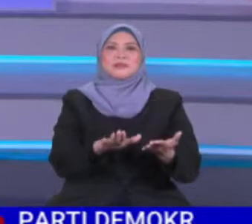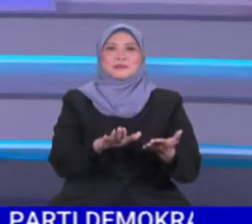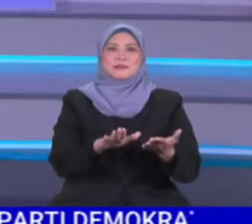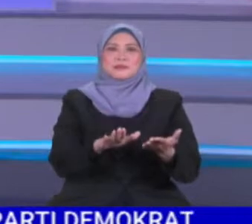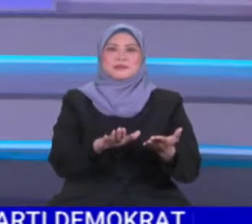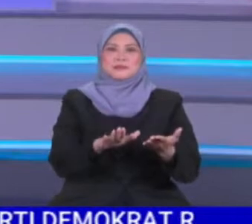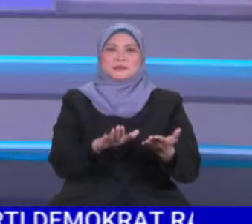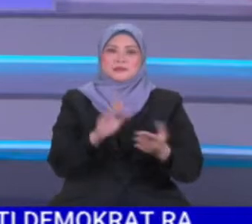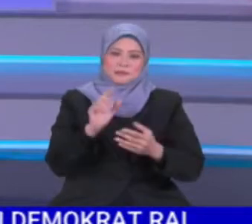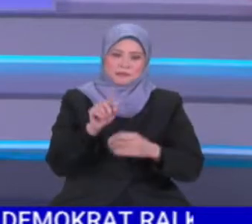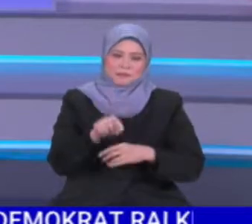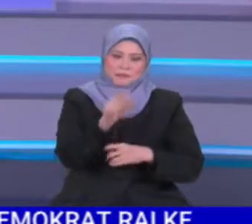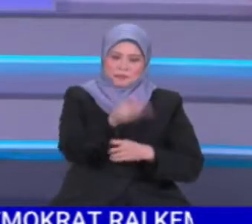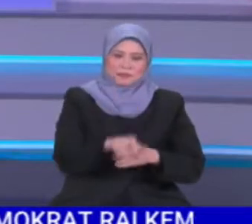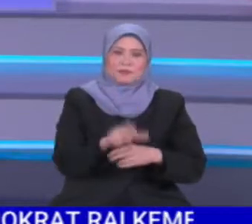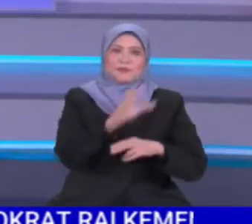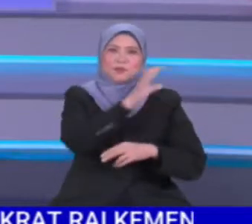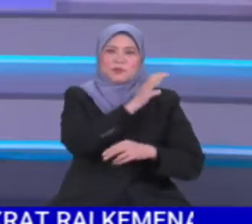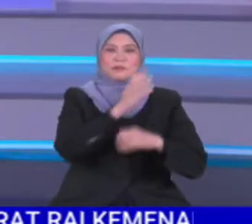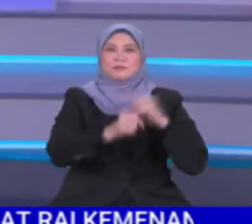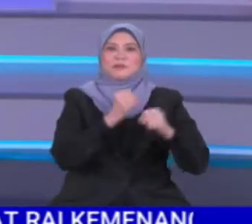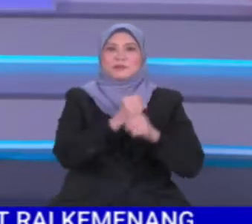Harada pada tahun